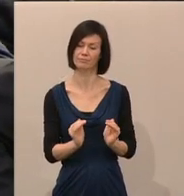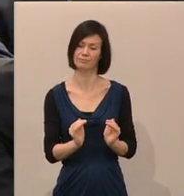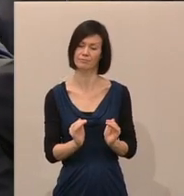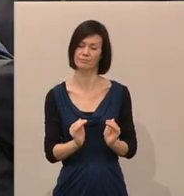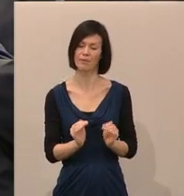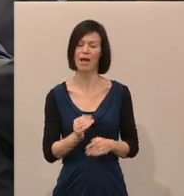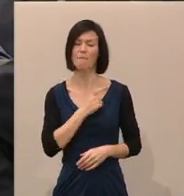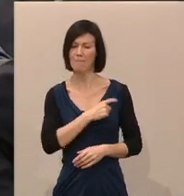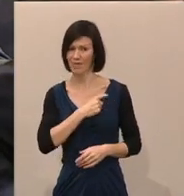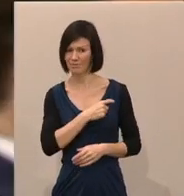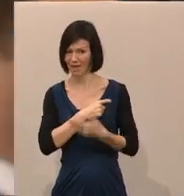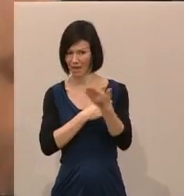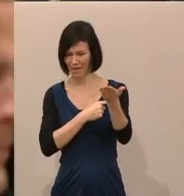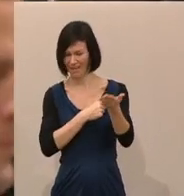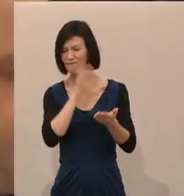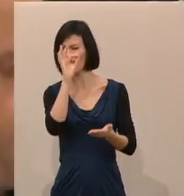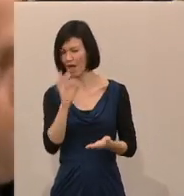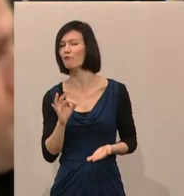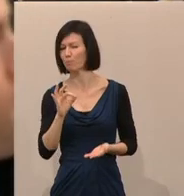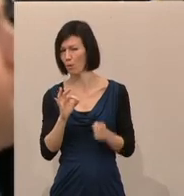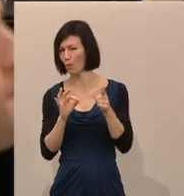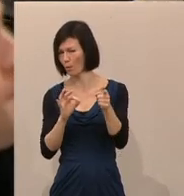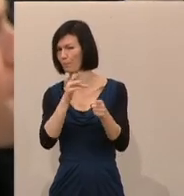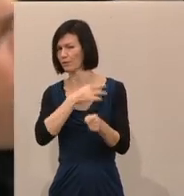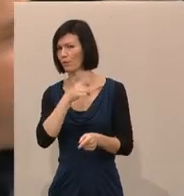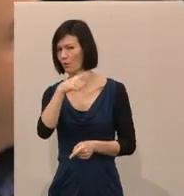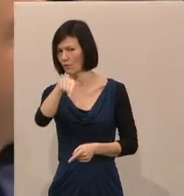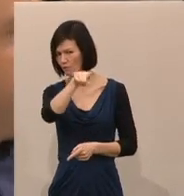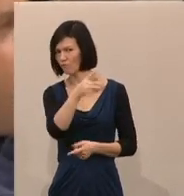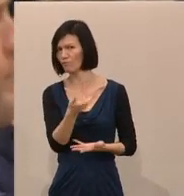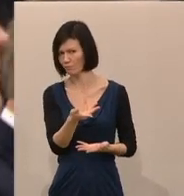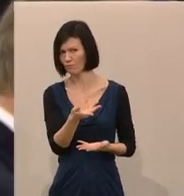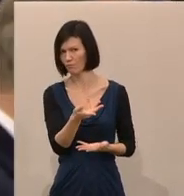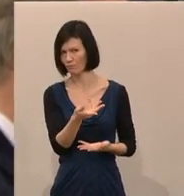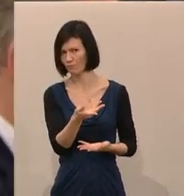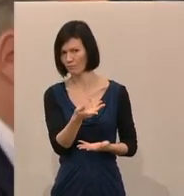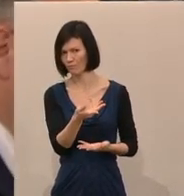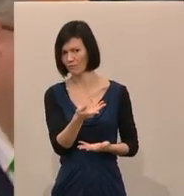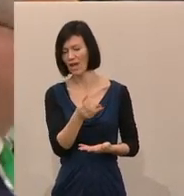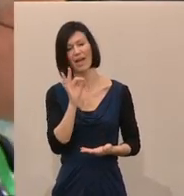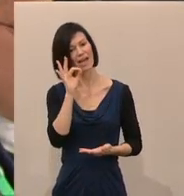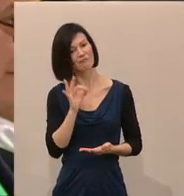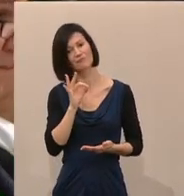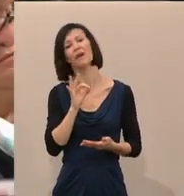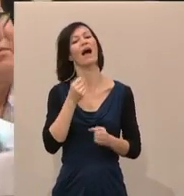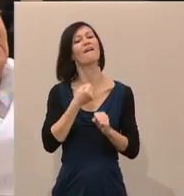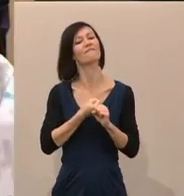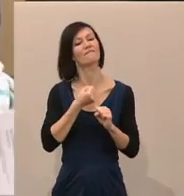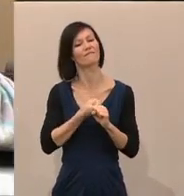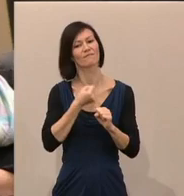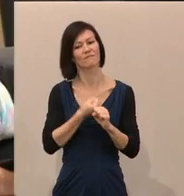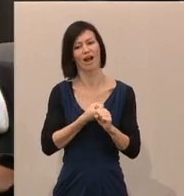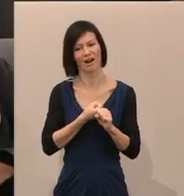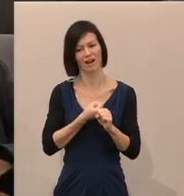der Freiheitlichen Partei an, geschätzte Kolleginnen und Kollegen, wenn eine Partei die Wahlkampfkostenlimits um